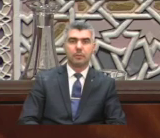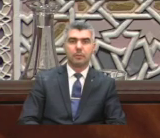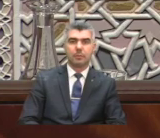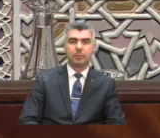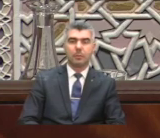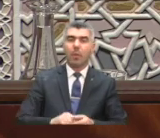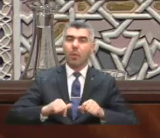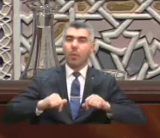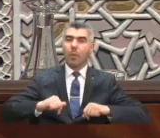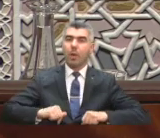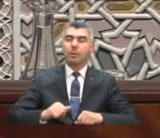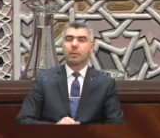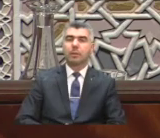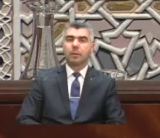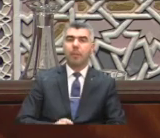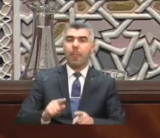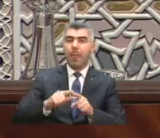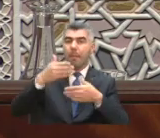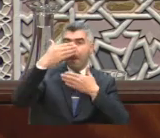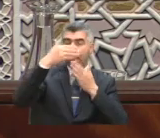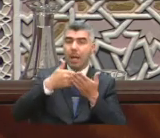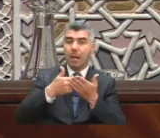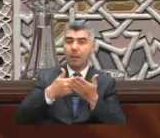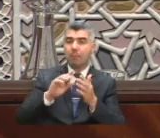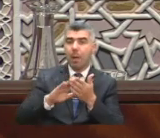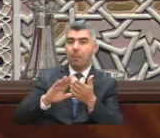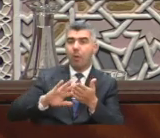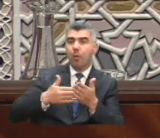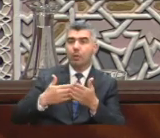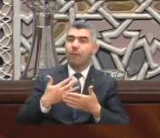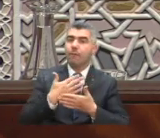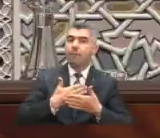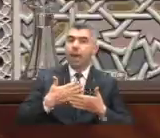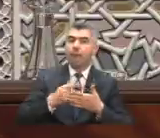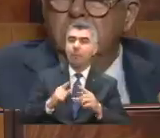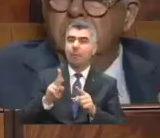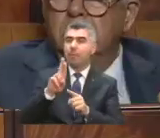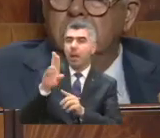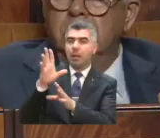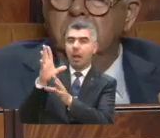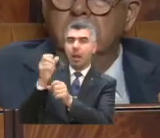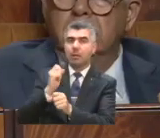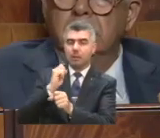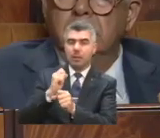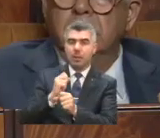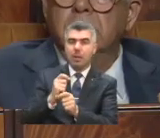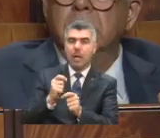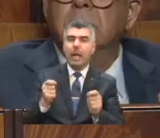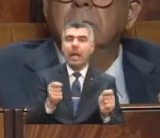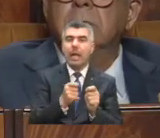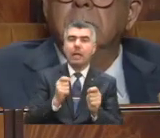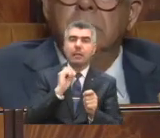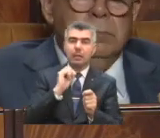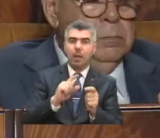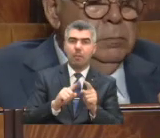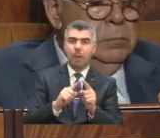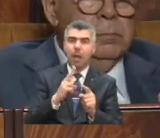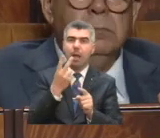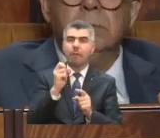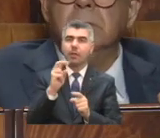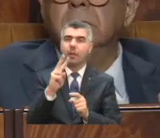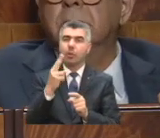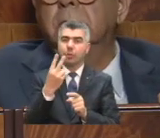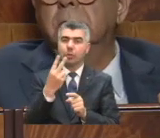سيد الوزير، كمغاربة نعتز بتوجهات جلالة الملك، ففي خطاب جلالة الملك في عيد العرش المجيد سنة 2022